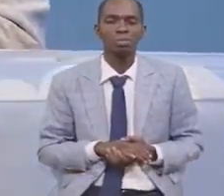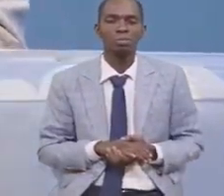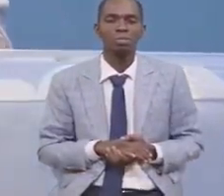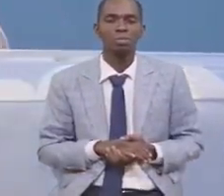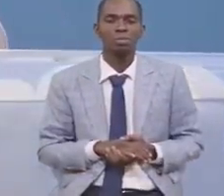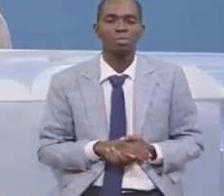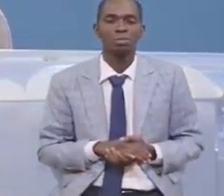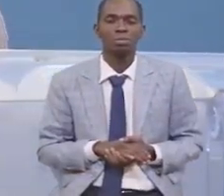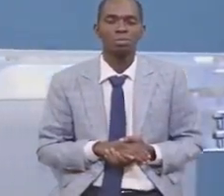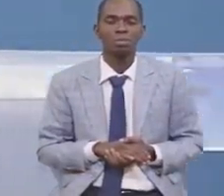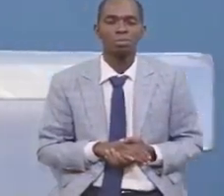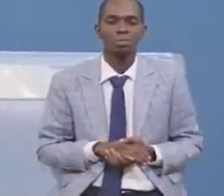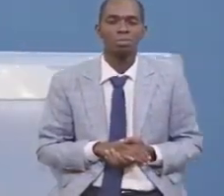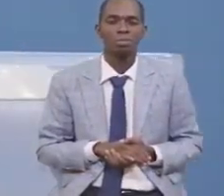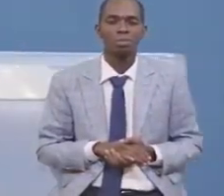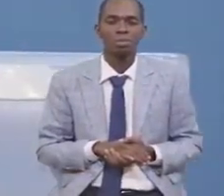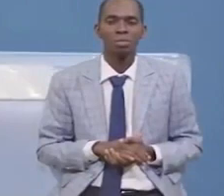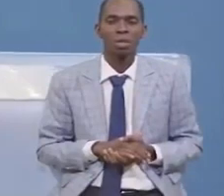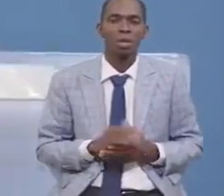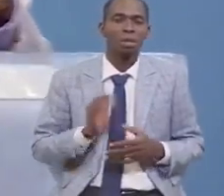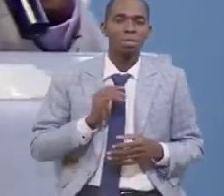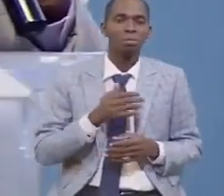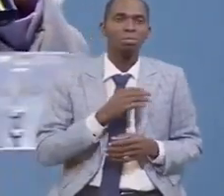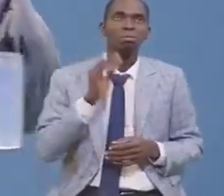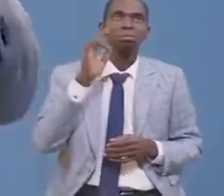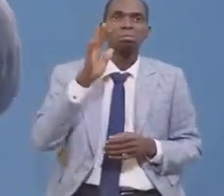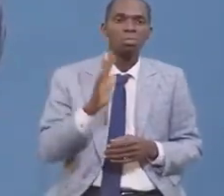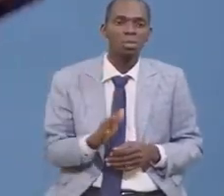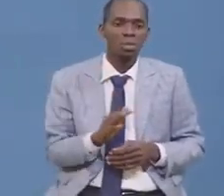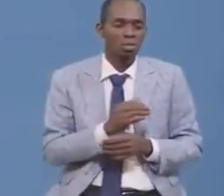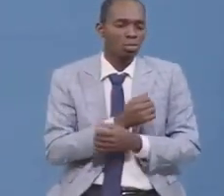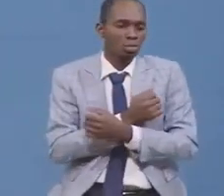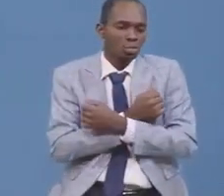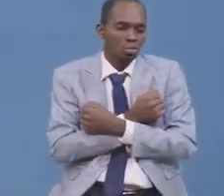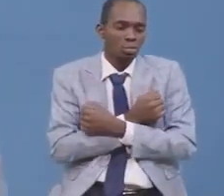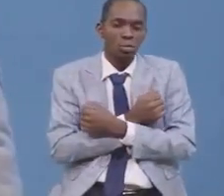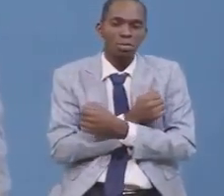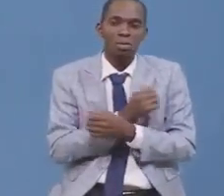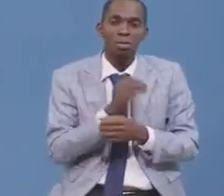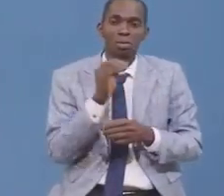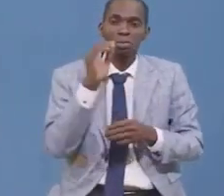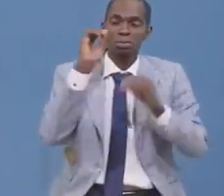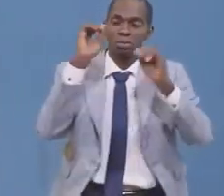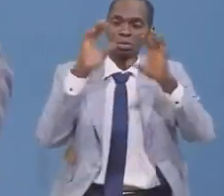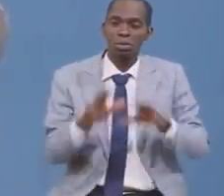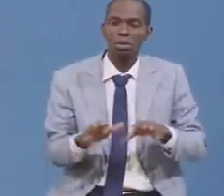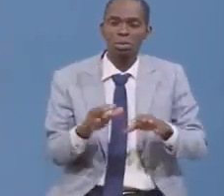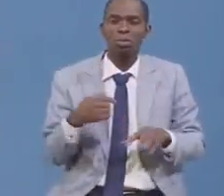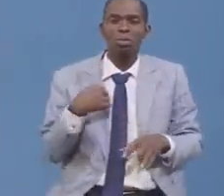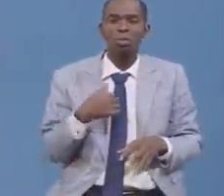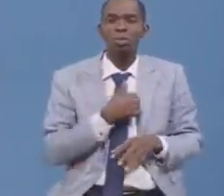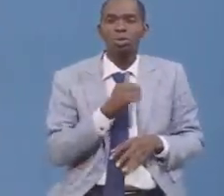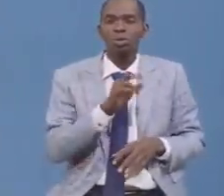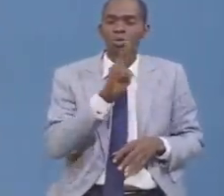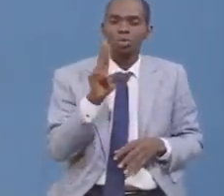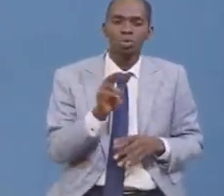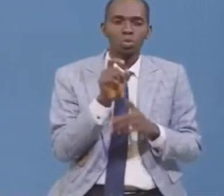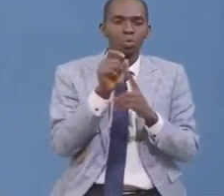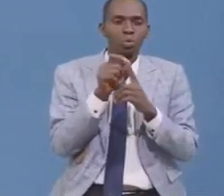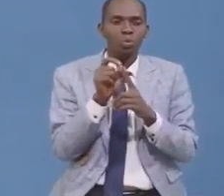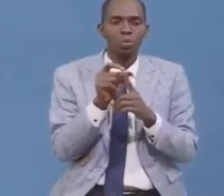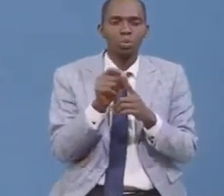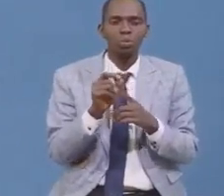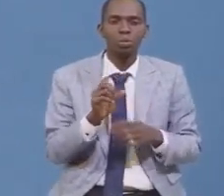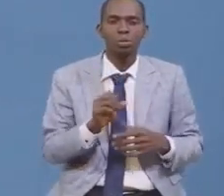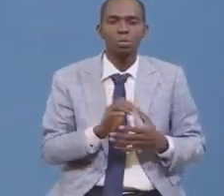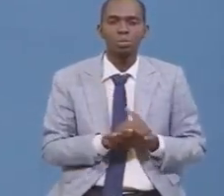దేశానికి ఇబ్బందికరంగానైనా ఉంటాయి. Our ministers, our preachers, we use words. సేవకులుగా పరిచారకులుగా మనం కూడా మాటలు